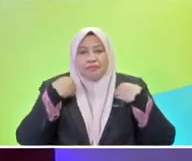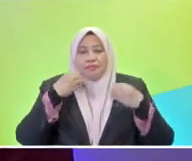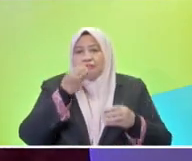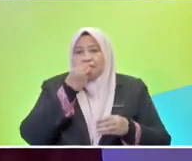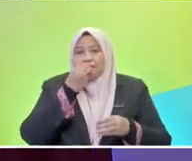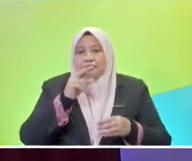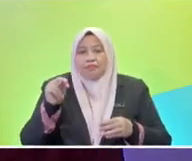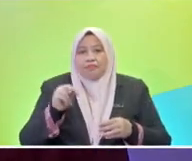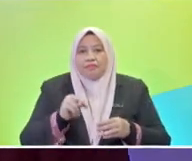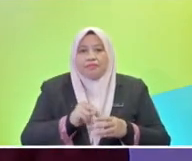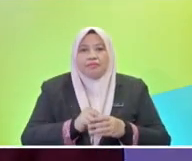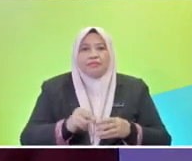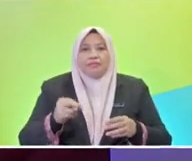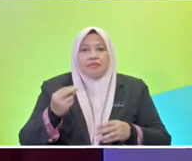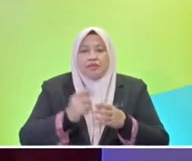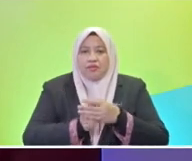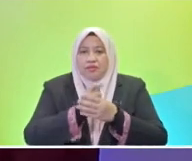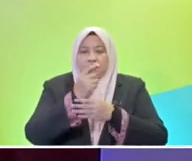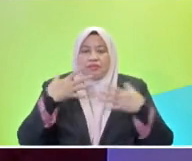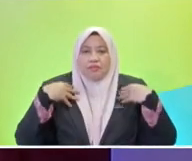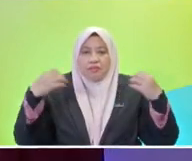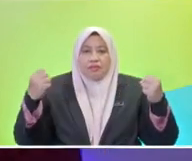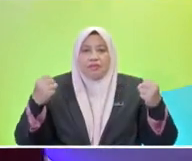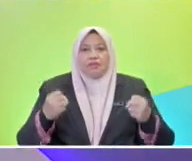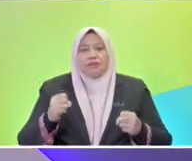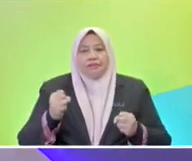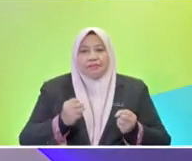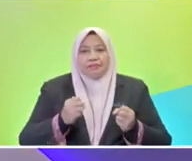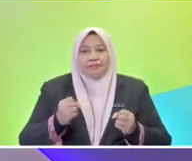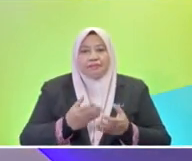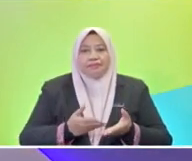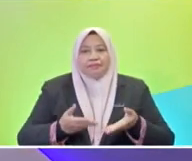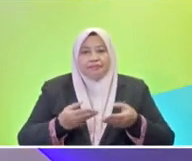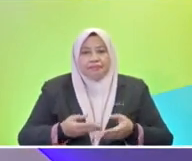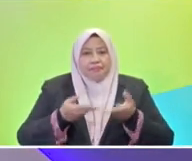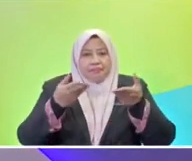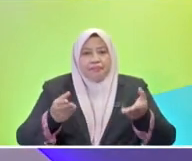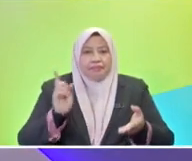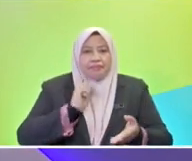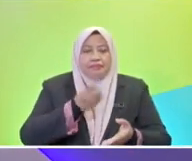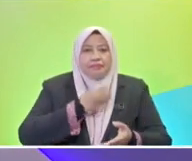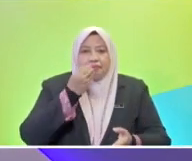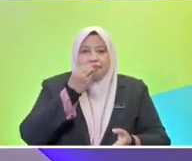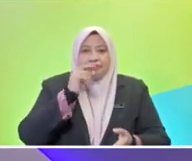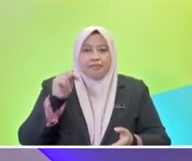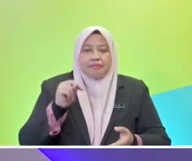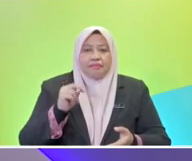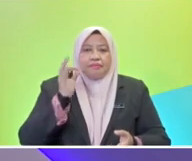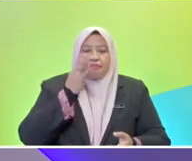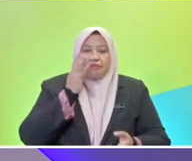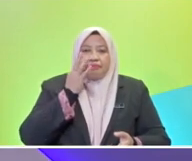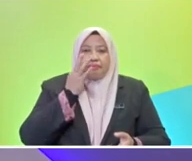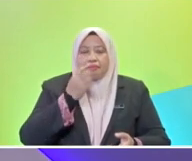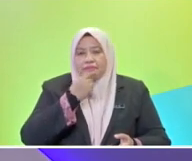dan secara tak langsung bila tumbuhan kita ni sehat dia akan membekalkan makanan untuk kita. Betul. Buah cantik